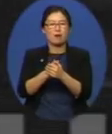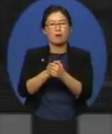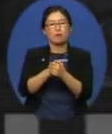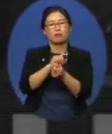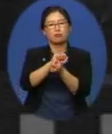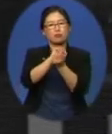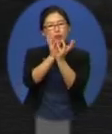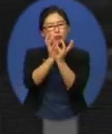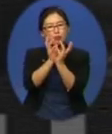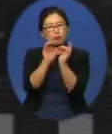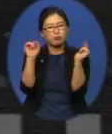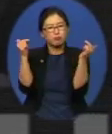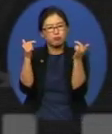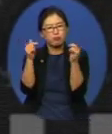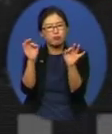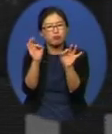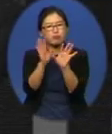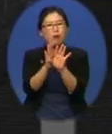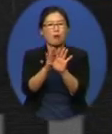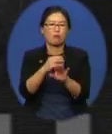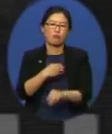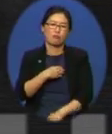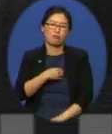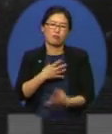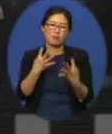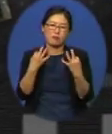위기 식물이 늘어나고 있다는데요.